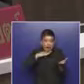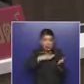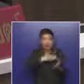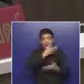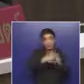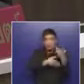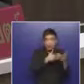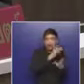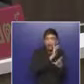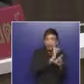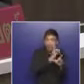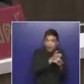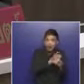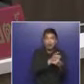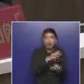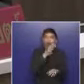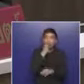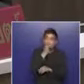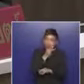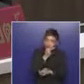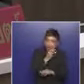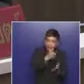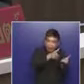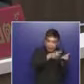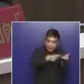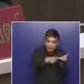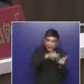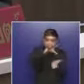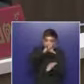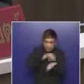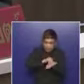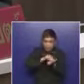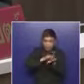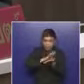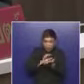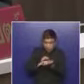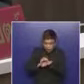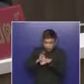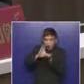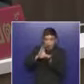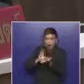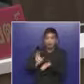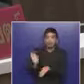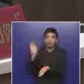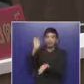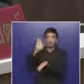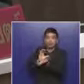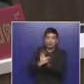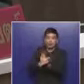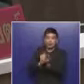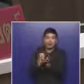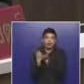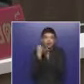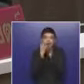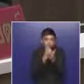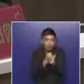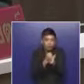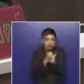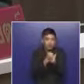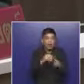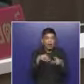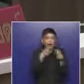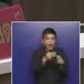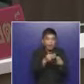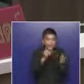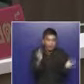สุราการขายบุหรี่นำมาตั้งเป็นกองทุนแล้วย้อนกลับไปรณรงค์เพื่อให้คนล